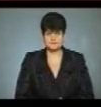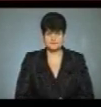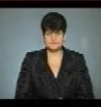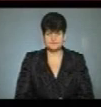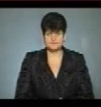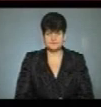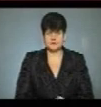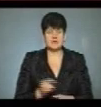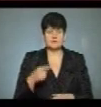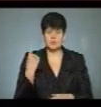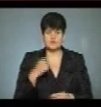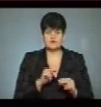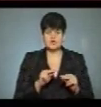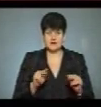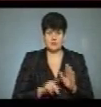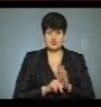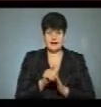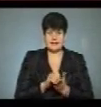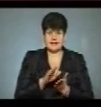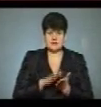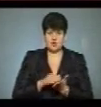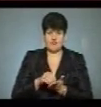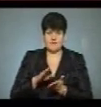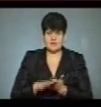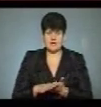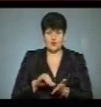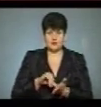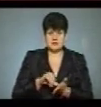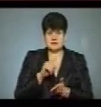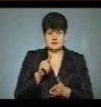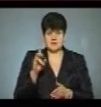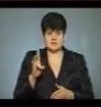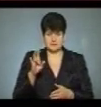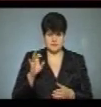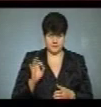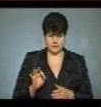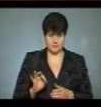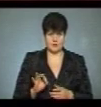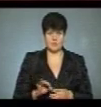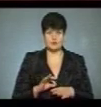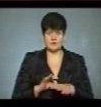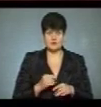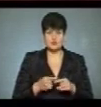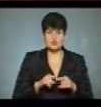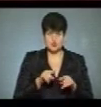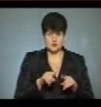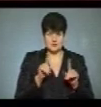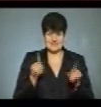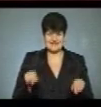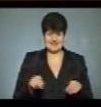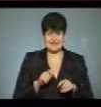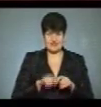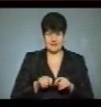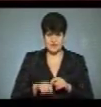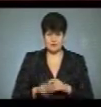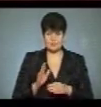На Тернопільщині вчителі почали реєструватися для участі у зовнішньому незалежному оцінюванні. Пройшовши цю сертифікацію, вони матимуть надбавку